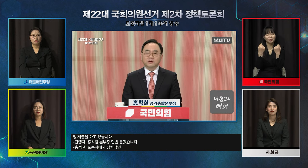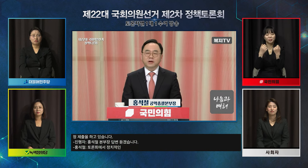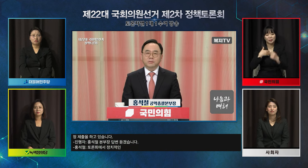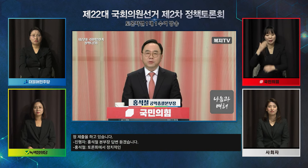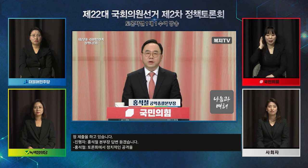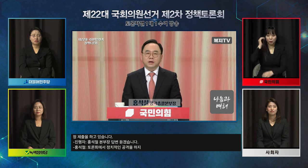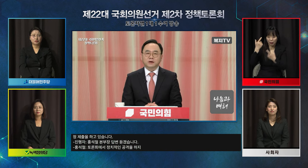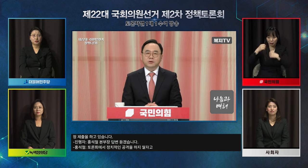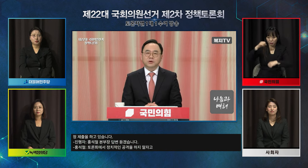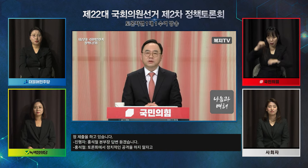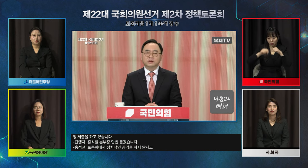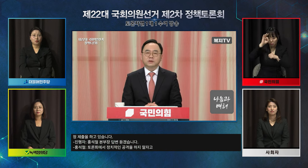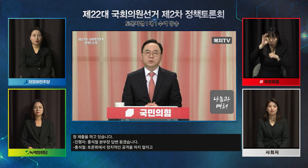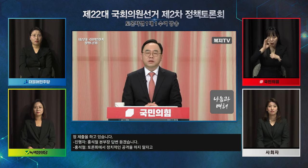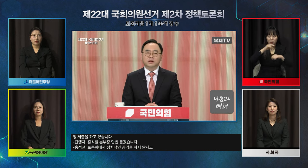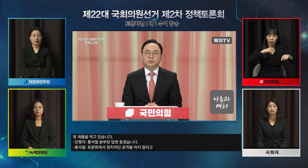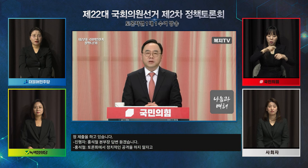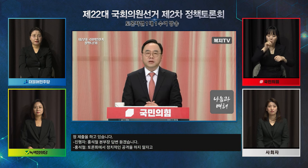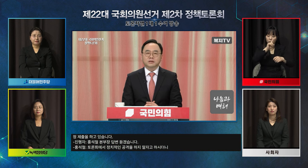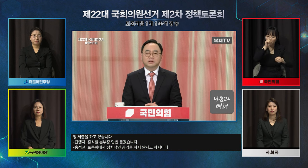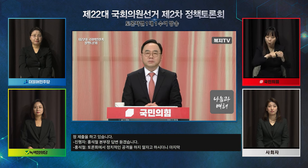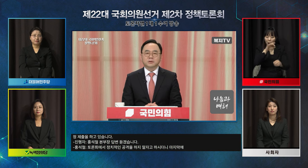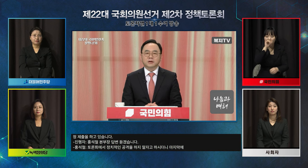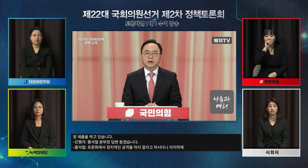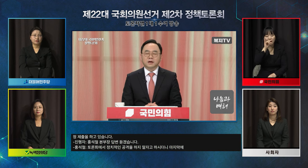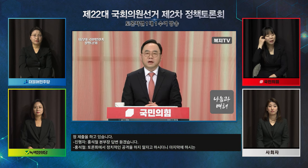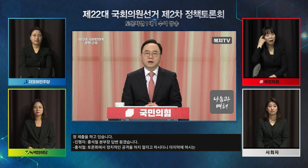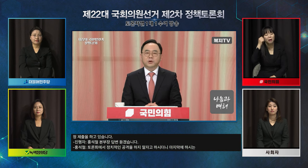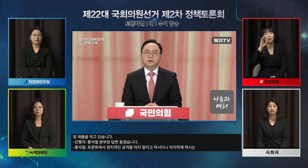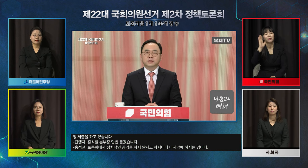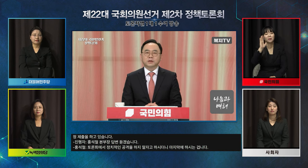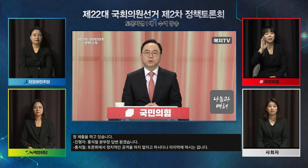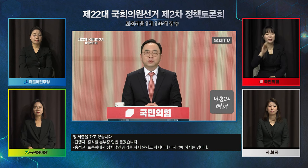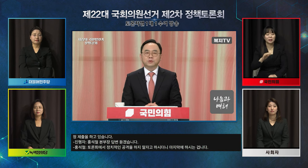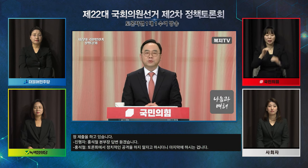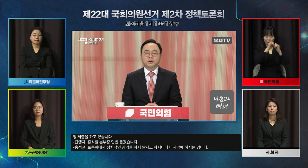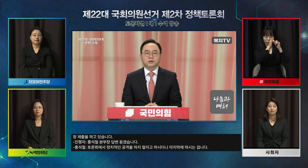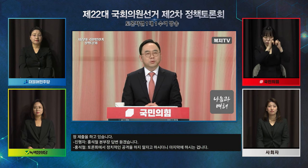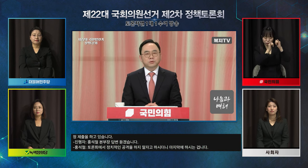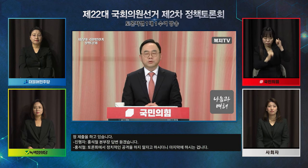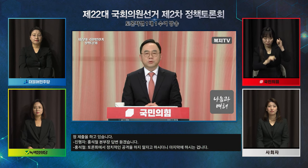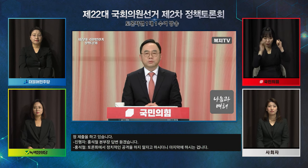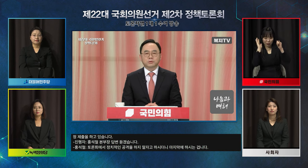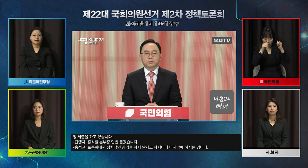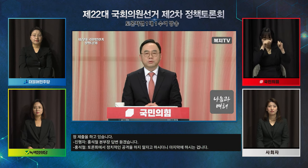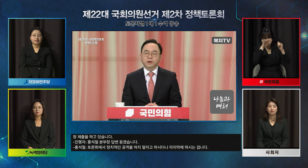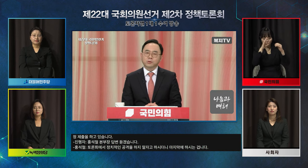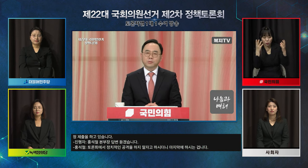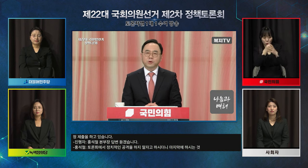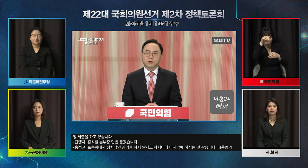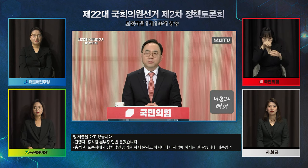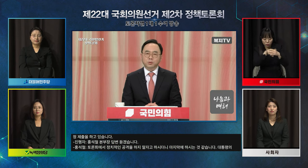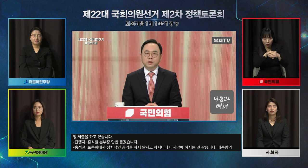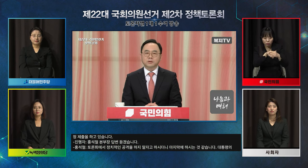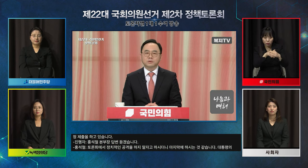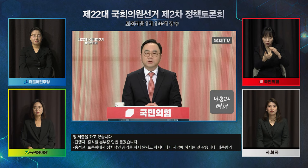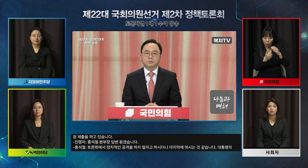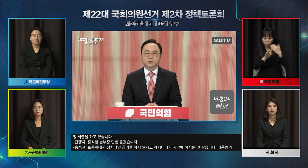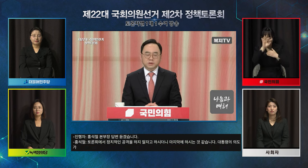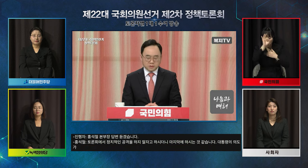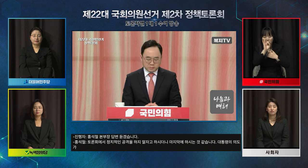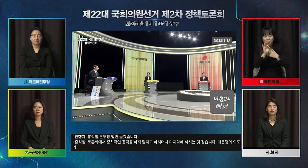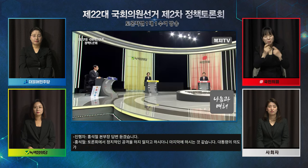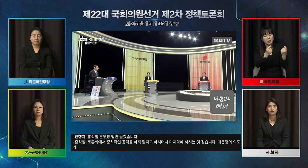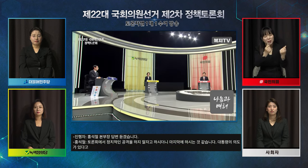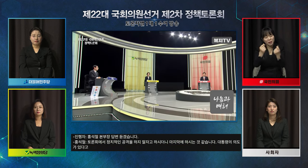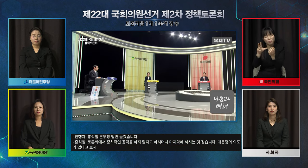대통령의 그런 행보가 어떤 정치적인 의도가 있다고 생각하지는 않습니다. 아마 역대 대통령 중에 총선 전후로 그런 행보를 보게 되면 똑같은 문제가